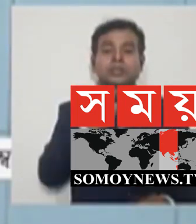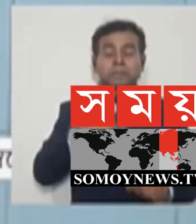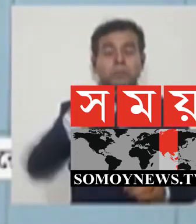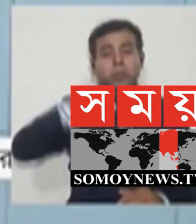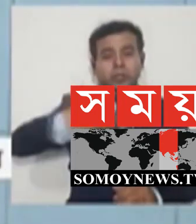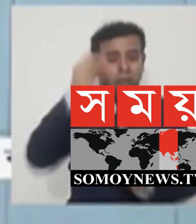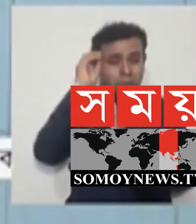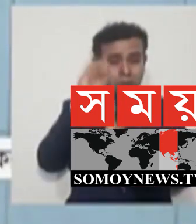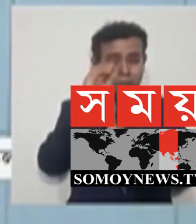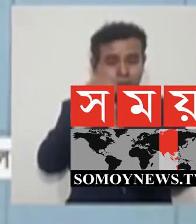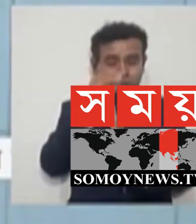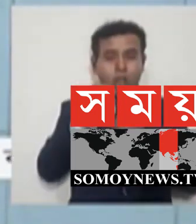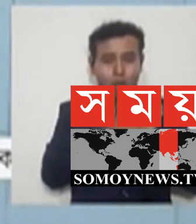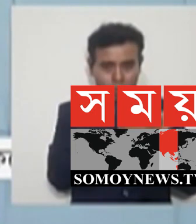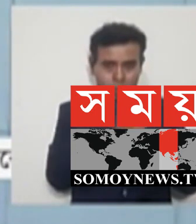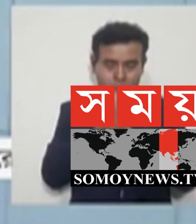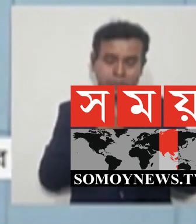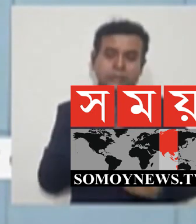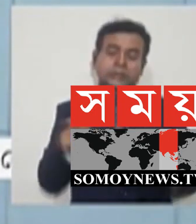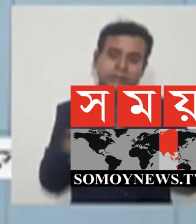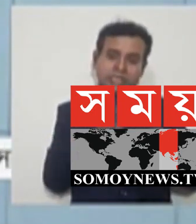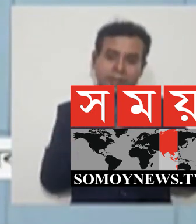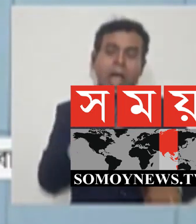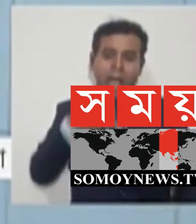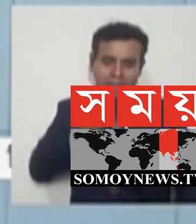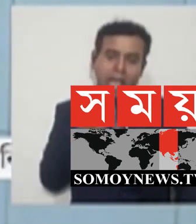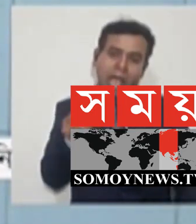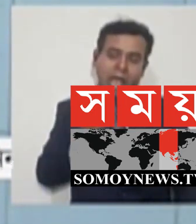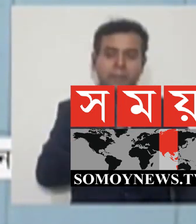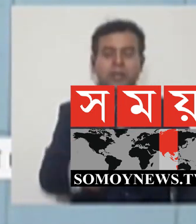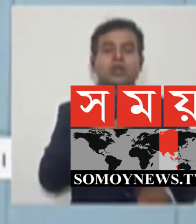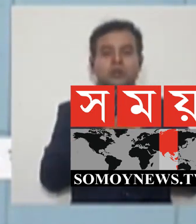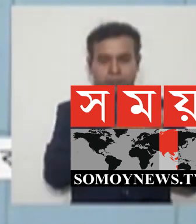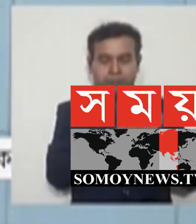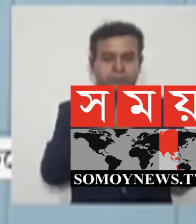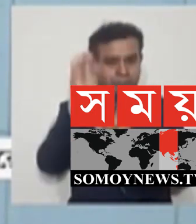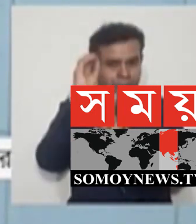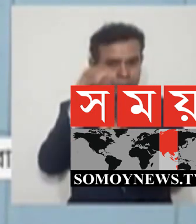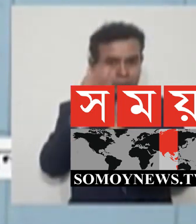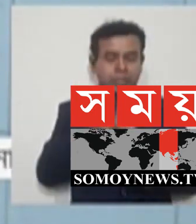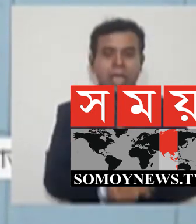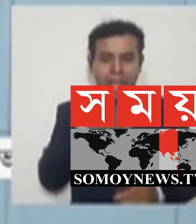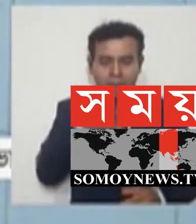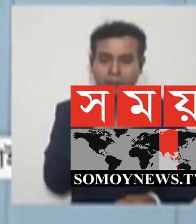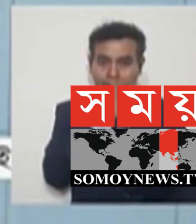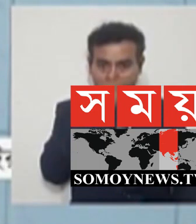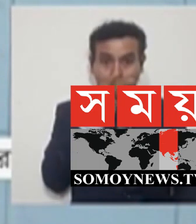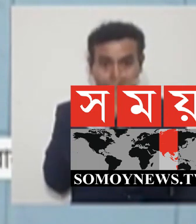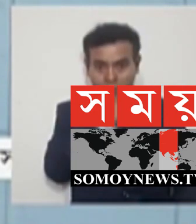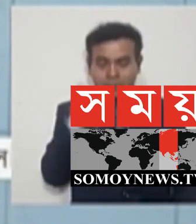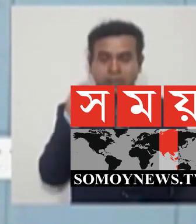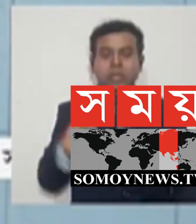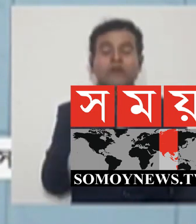আজকেও সেই পরামর্শগুলো পুনরাবৃত্তি করব, কারণ আমরা এখনো শতভাগ মানুষ এই পরামর্শ মেনে চলছি না। আমাদের